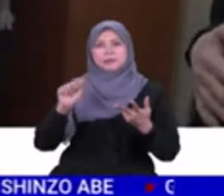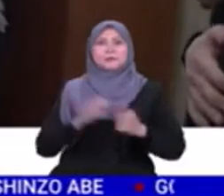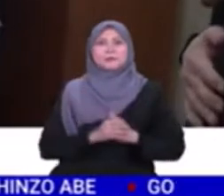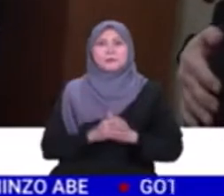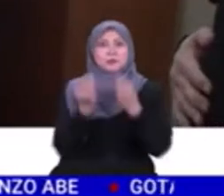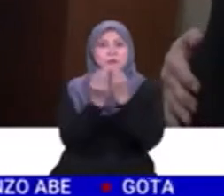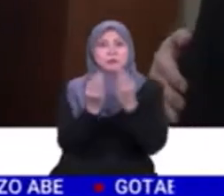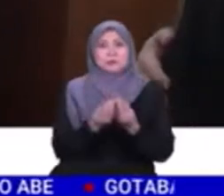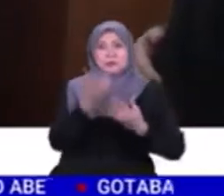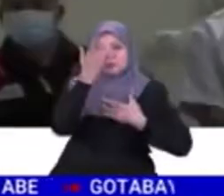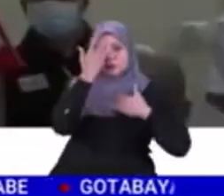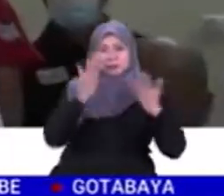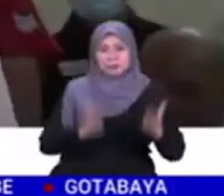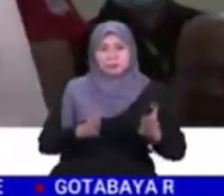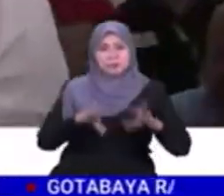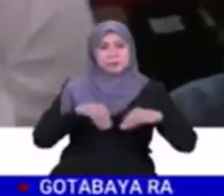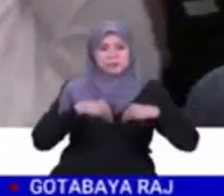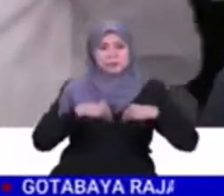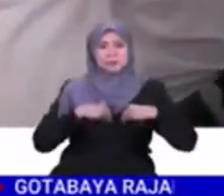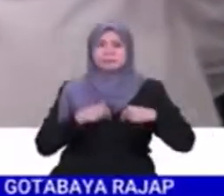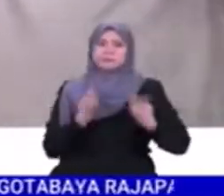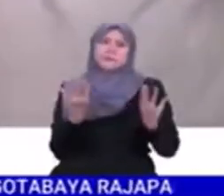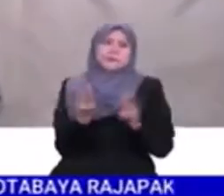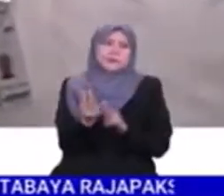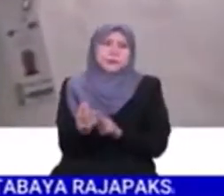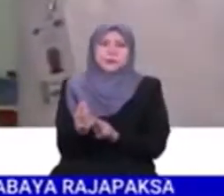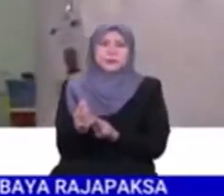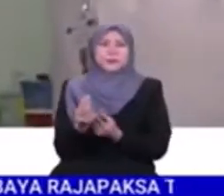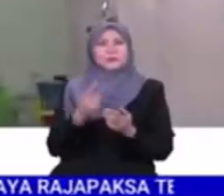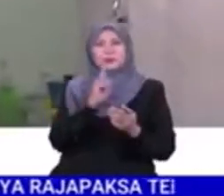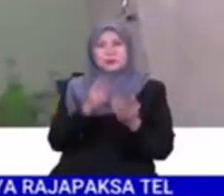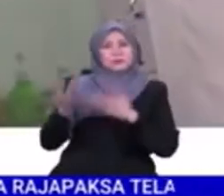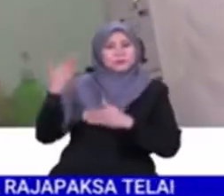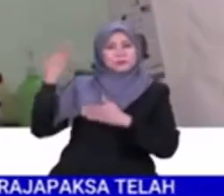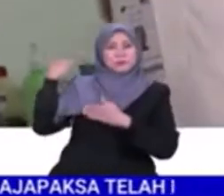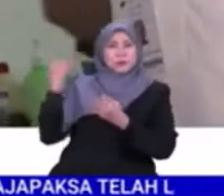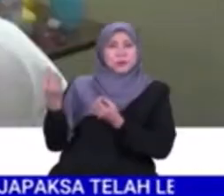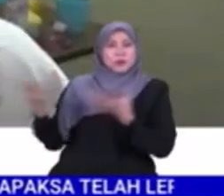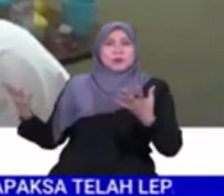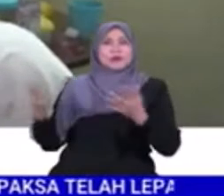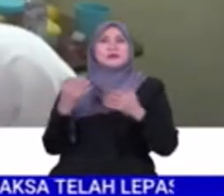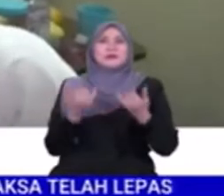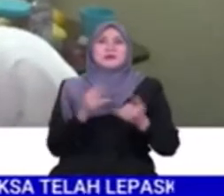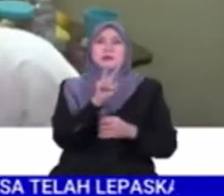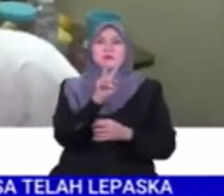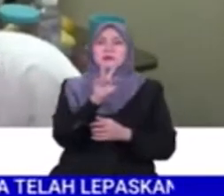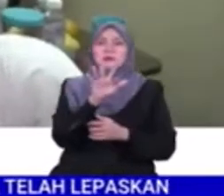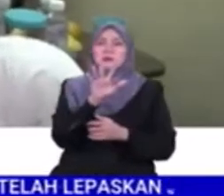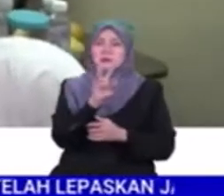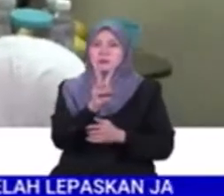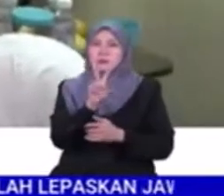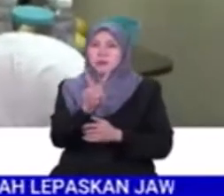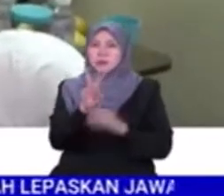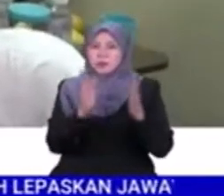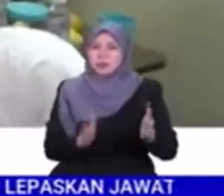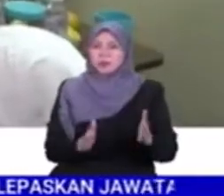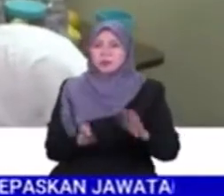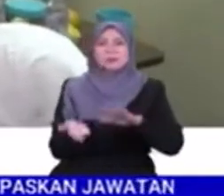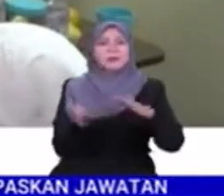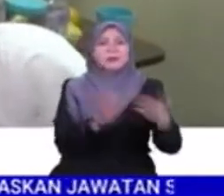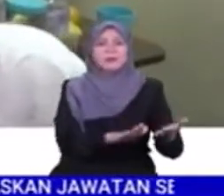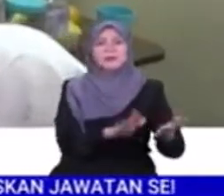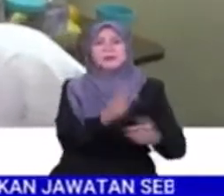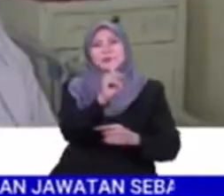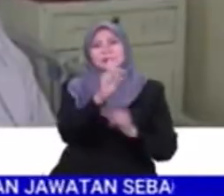Bilangan pesakit yang menerima rawatan juga jauh lebih rendah dari musim sebelum ini iaitu 62 orang manakala meninggal dunia